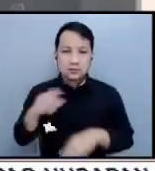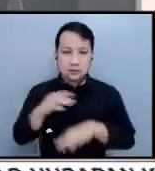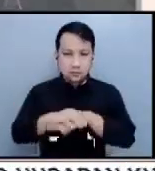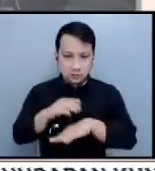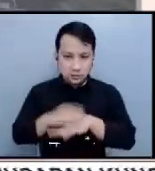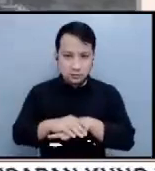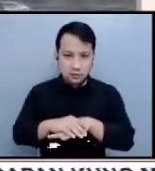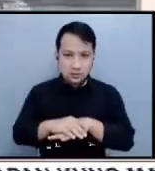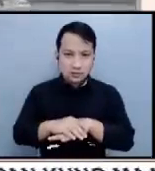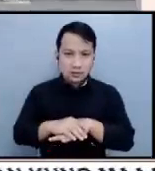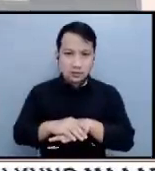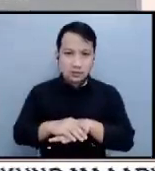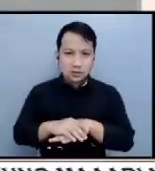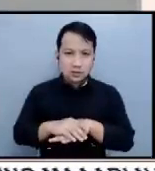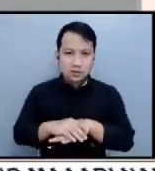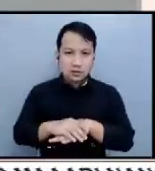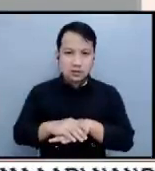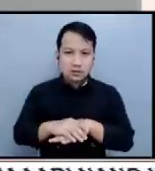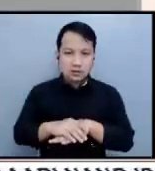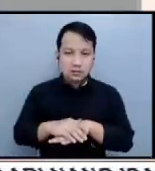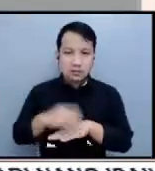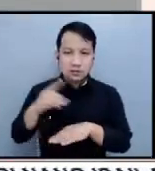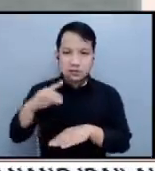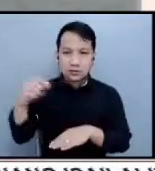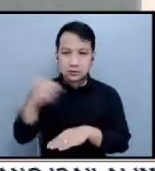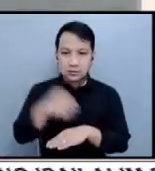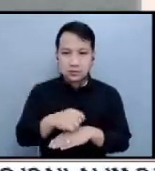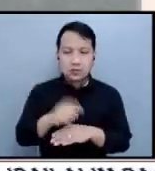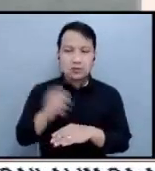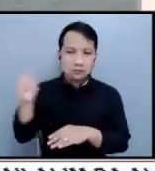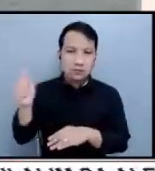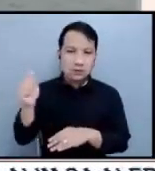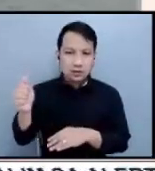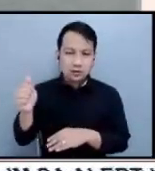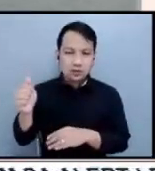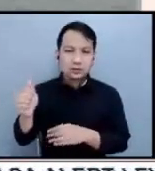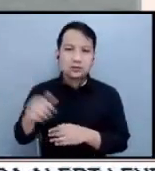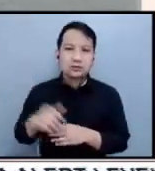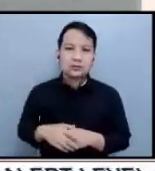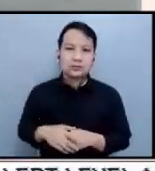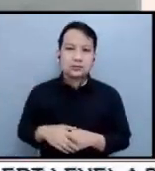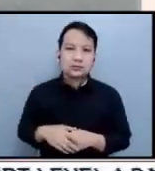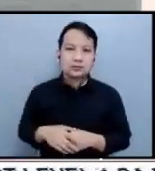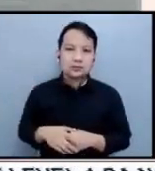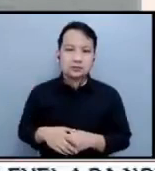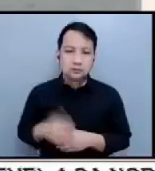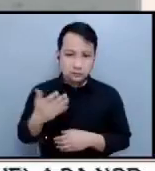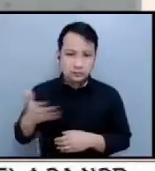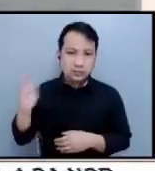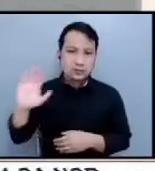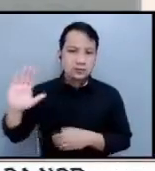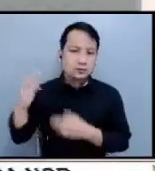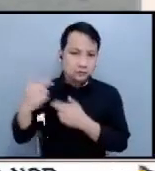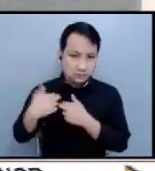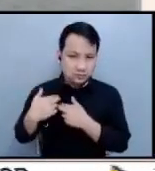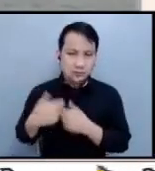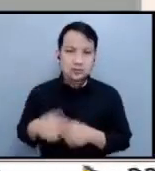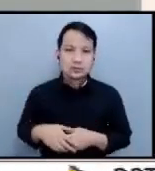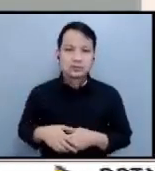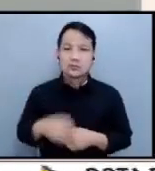sasabihin sa domestic worker ay bahala ka na nang walang responsibilidad. So, kasi under Hong